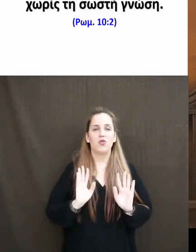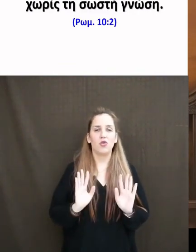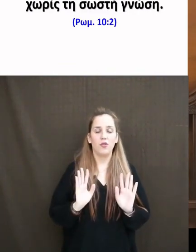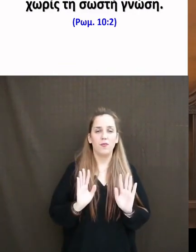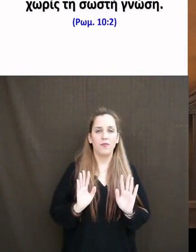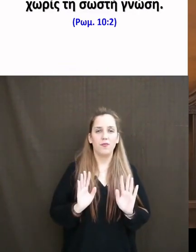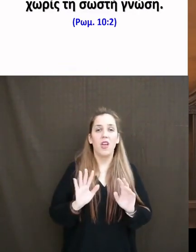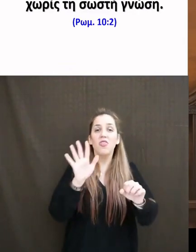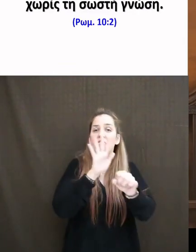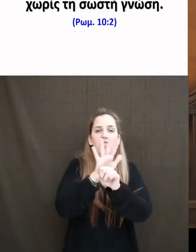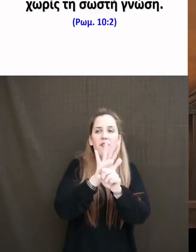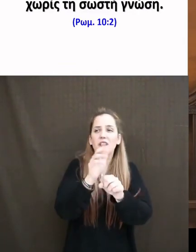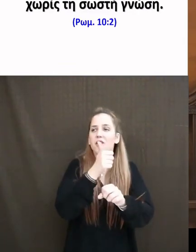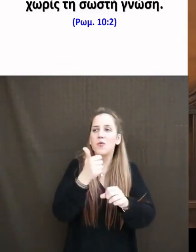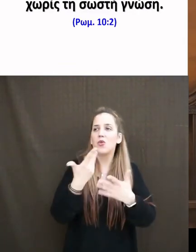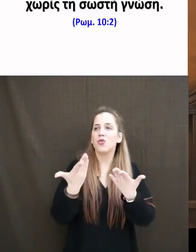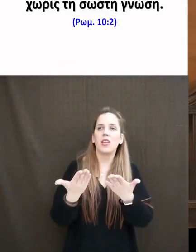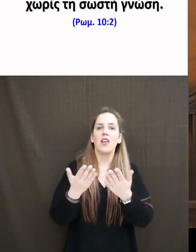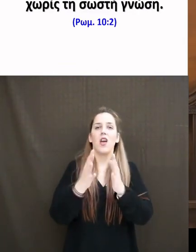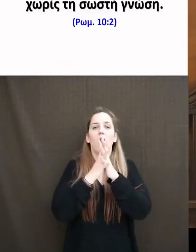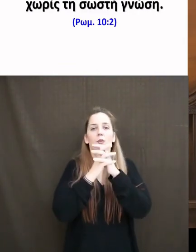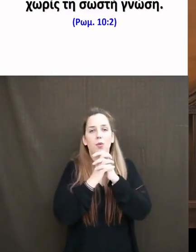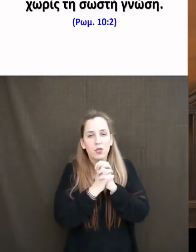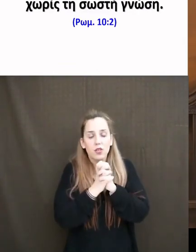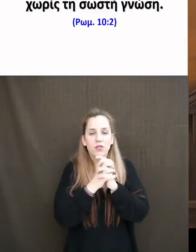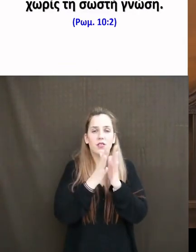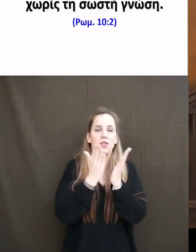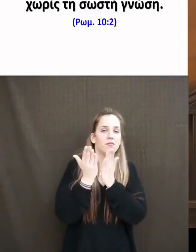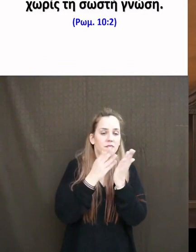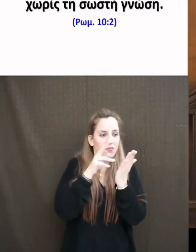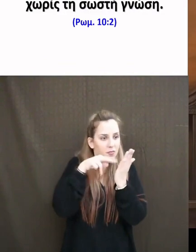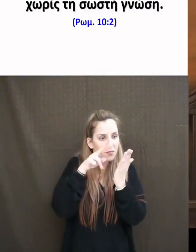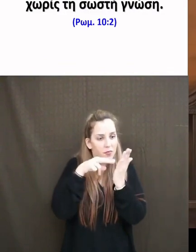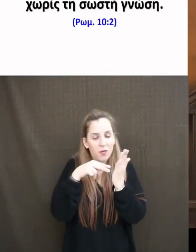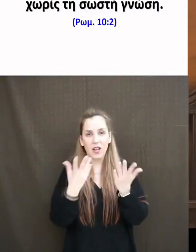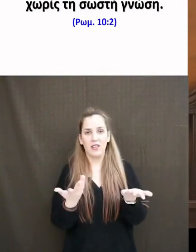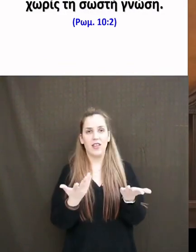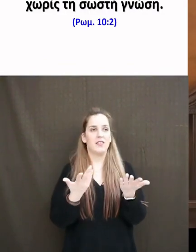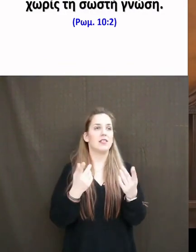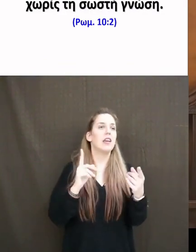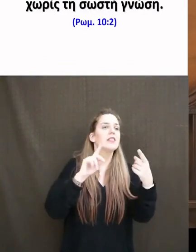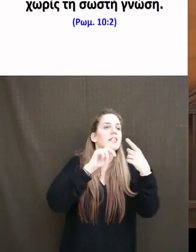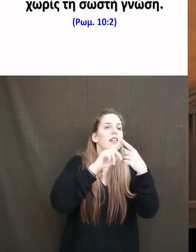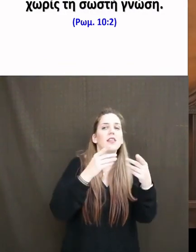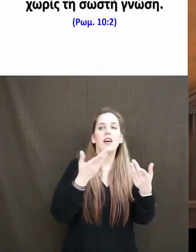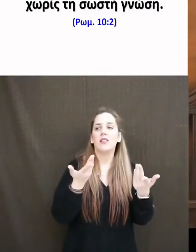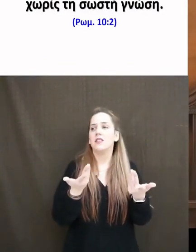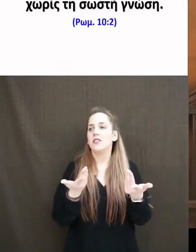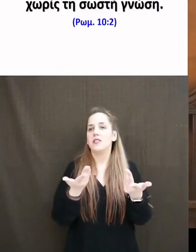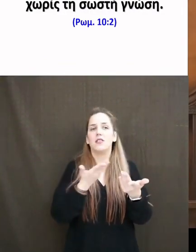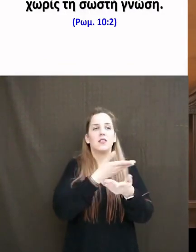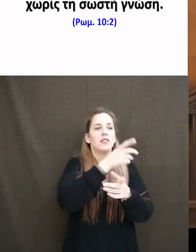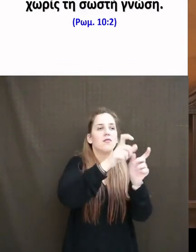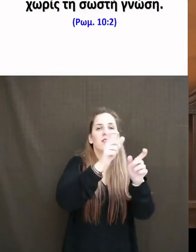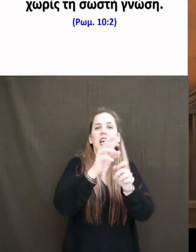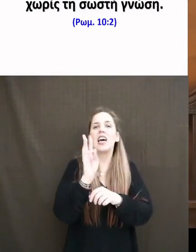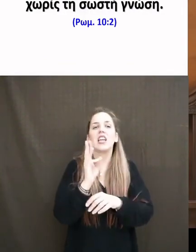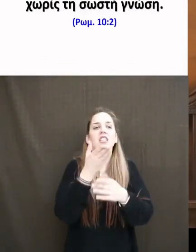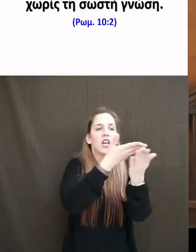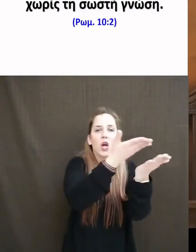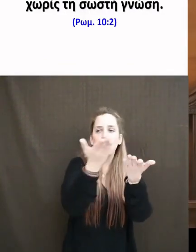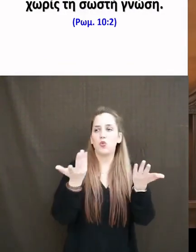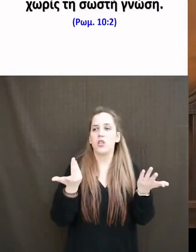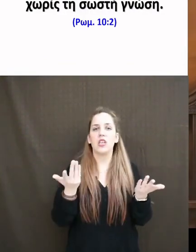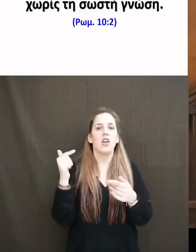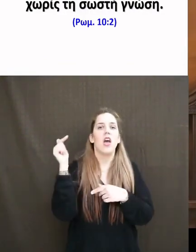σε τελετές. Σε ανεβάζει όταν έχεις παρουσία σε μια κοινότητα, όταν τηρείς